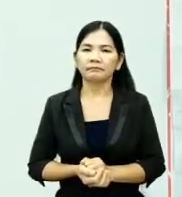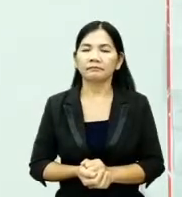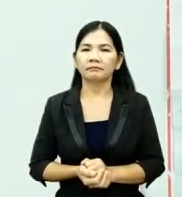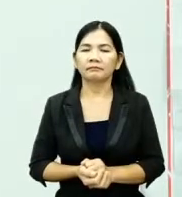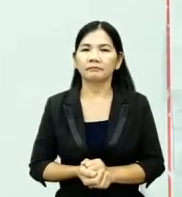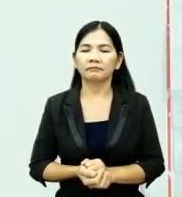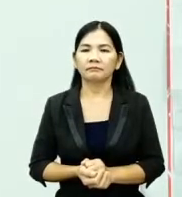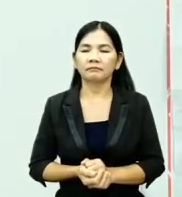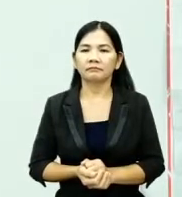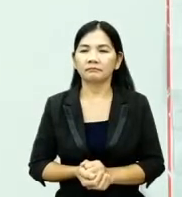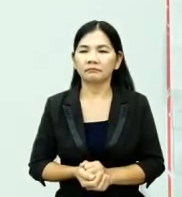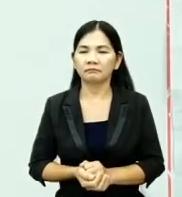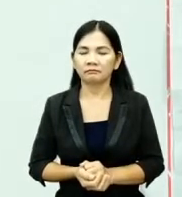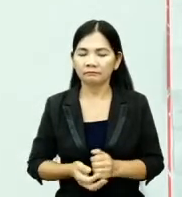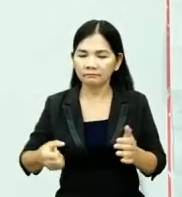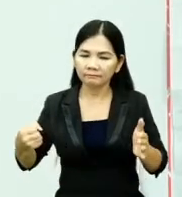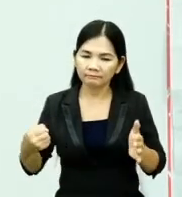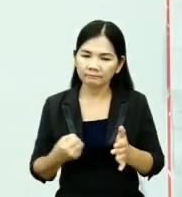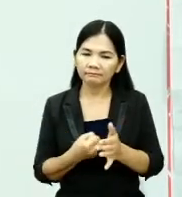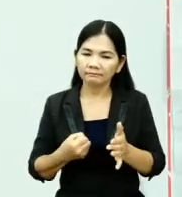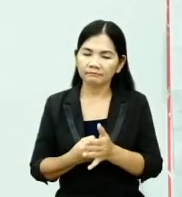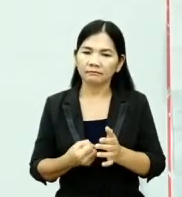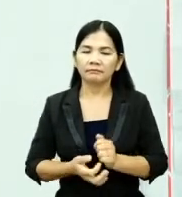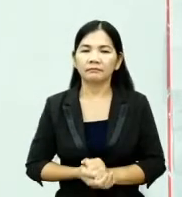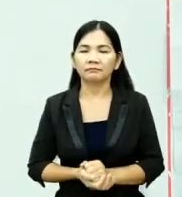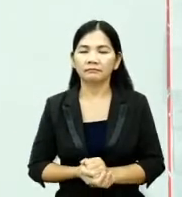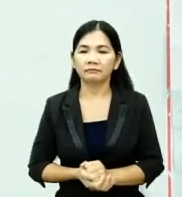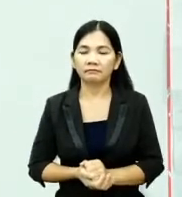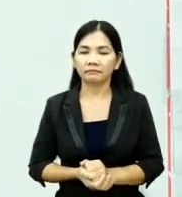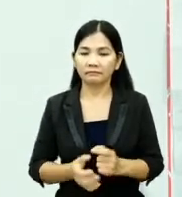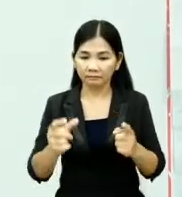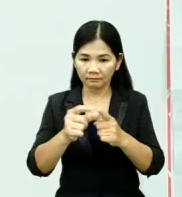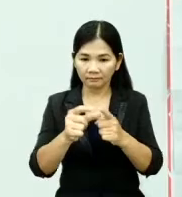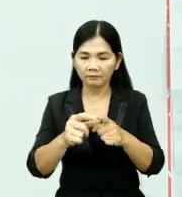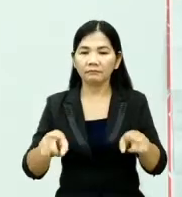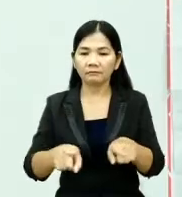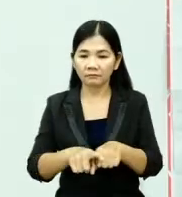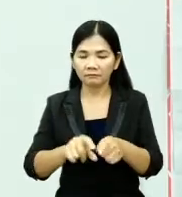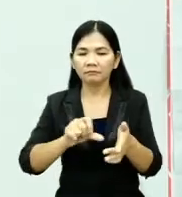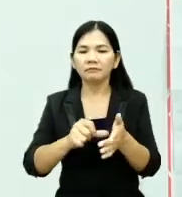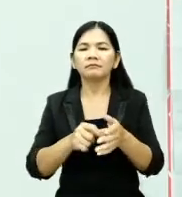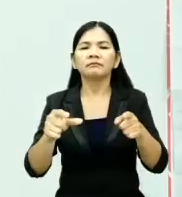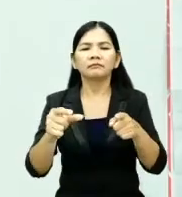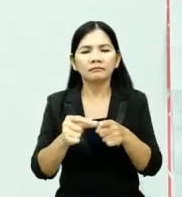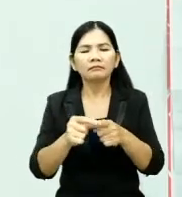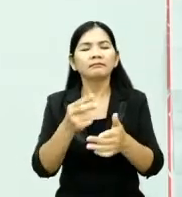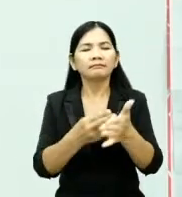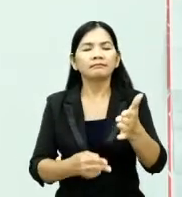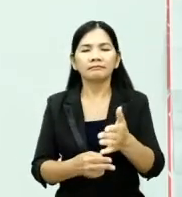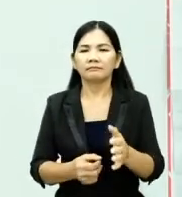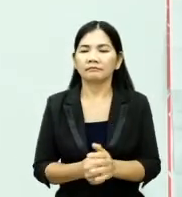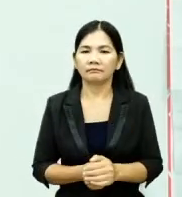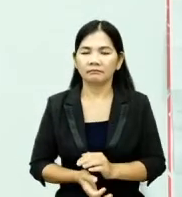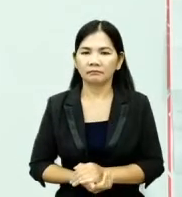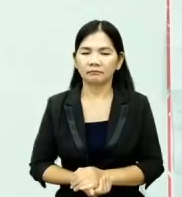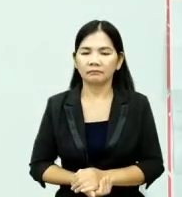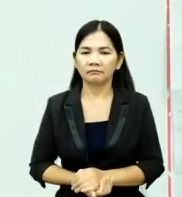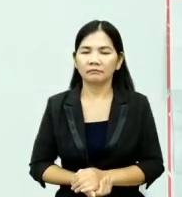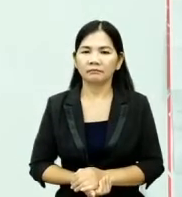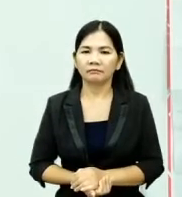bịa vậy là đại con rồng nó cần tịnh mới hơi chơi bạn này cầu tịnh ở khnề nó con chà bịa chi dí